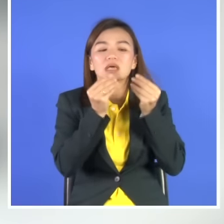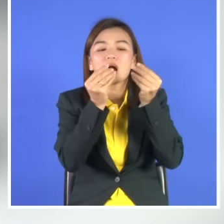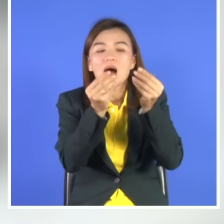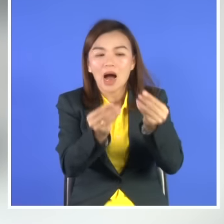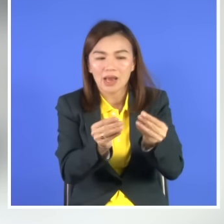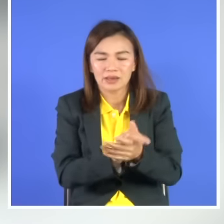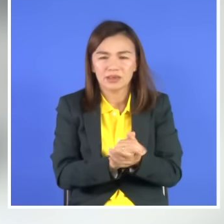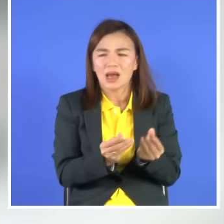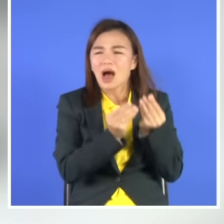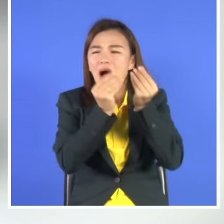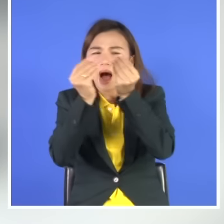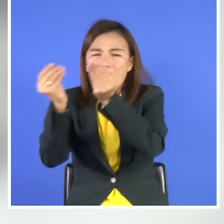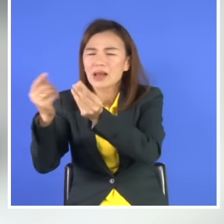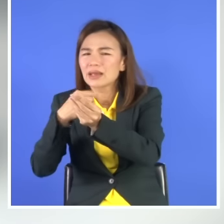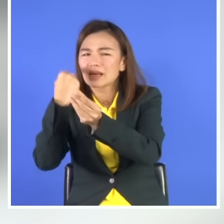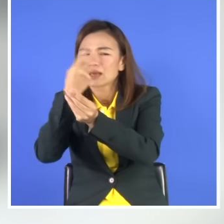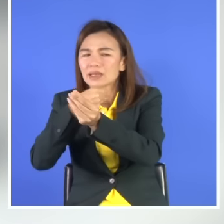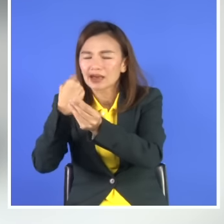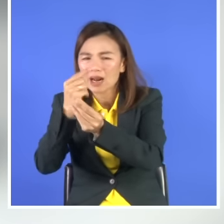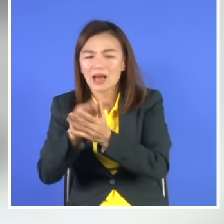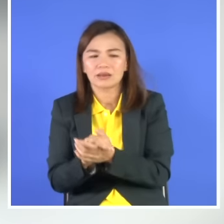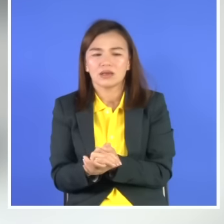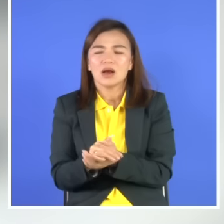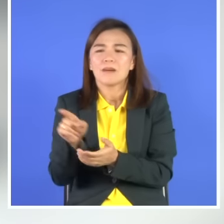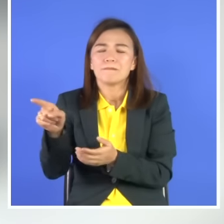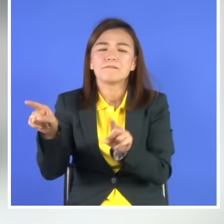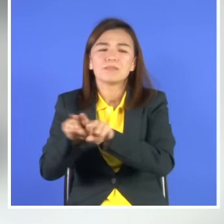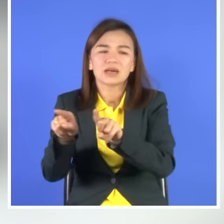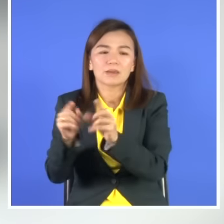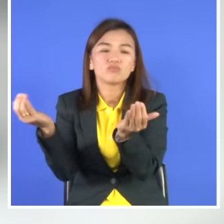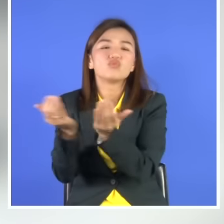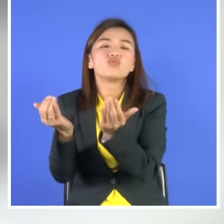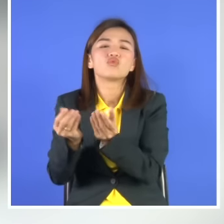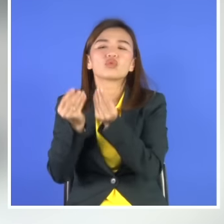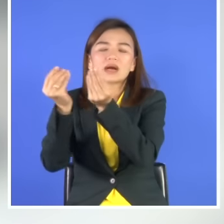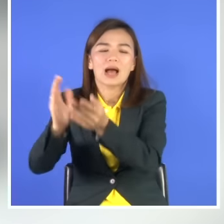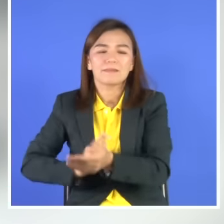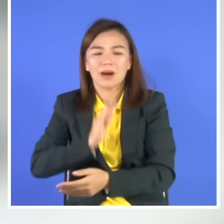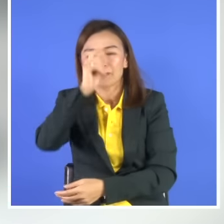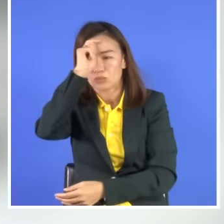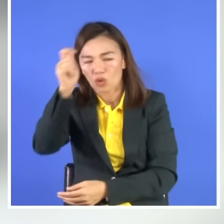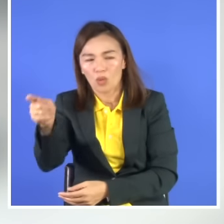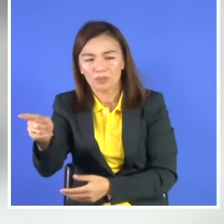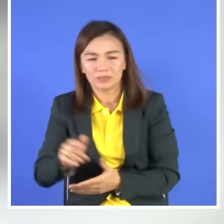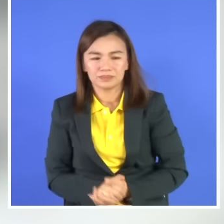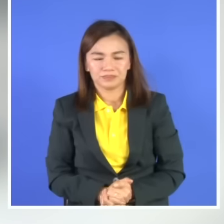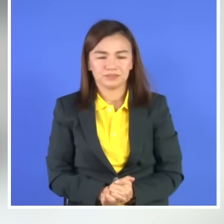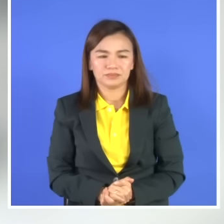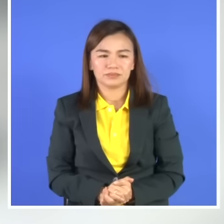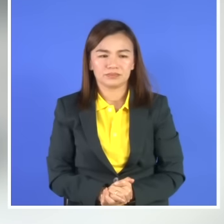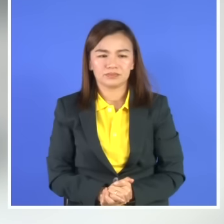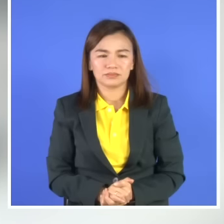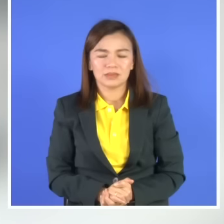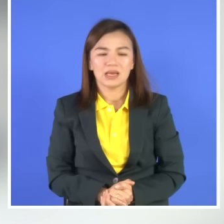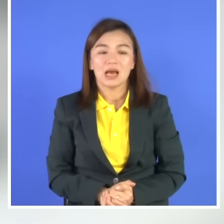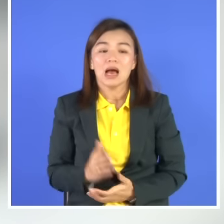เจ้าบรมวงศ์เธอกรมพระสมมติอมรพัน ธ์ นี่ค่ะ ชื่อเขาเป็นชื่อ ค่ะแล้วถามว่าพระเจ้าบรมว